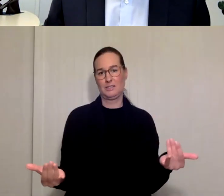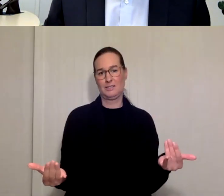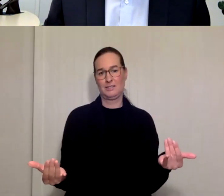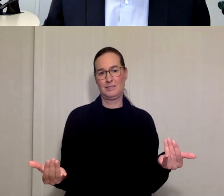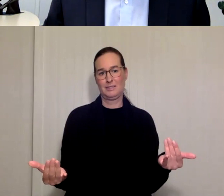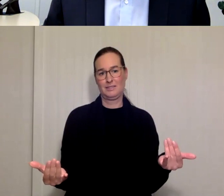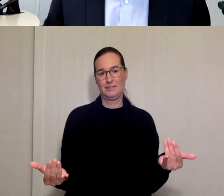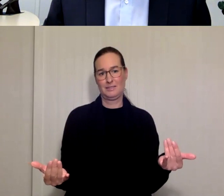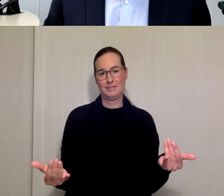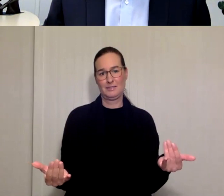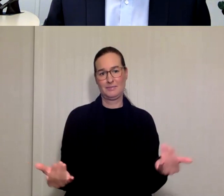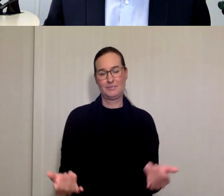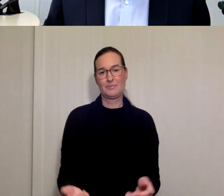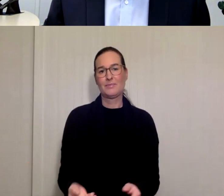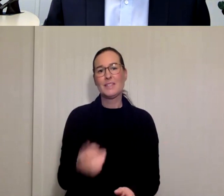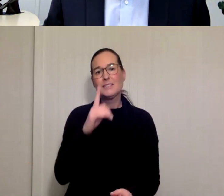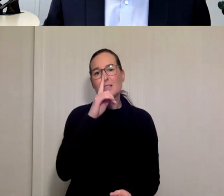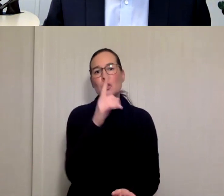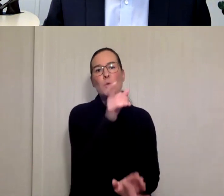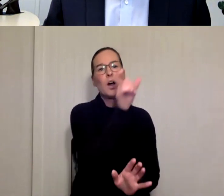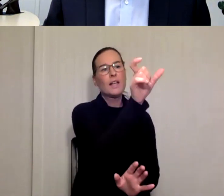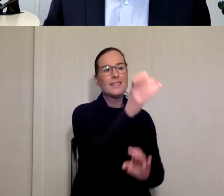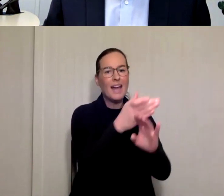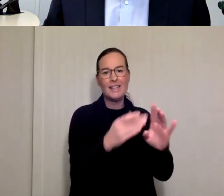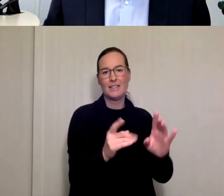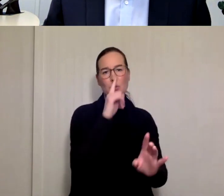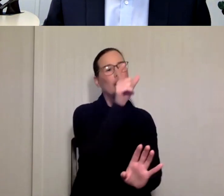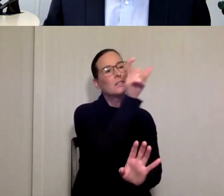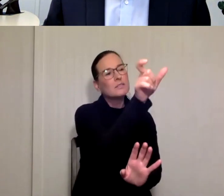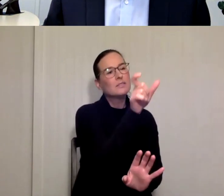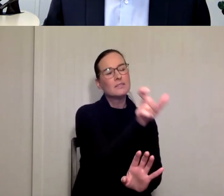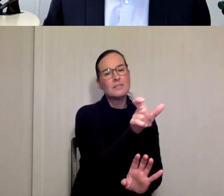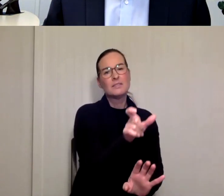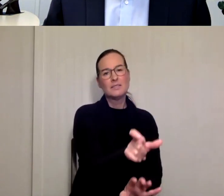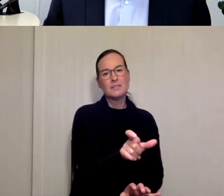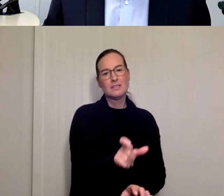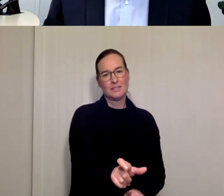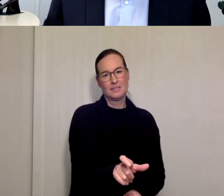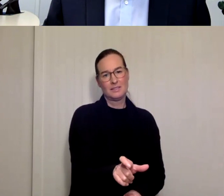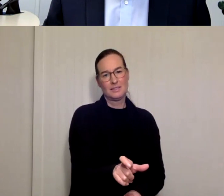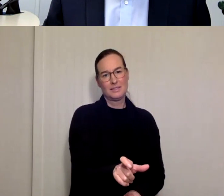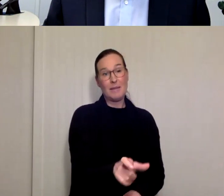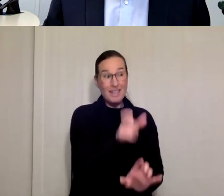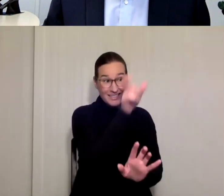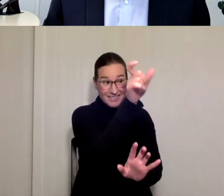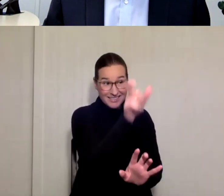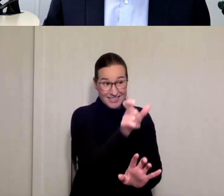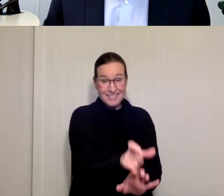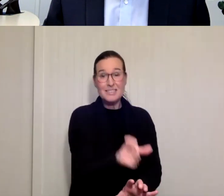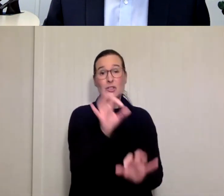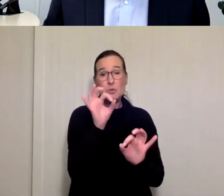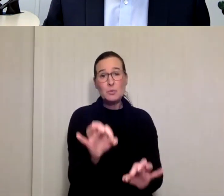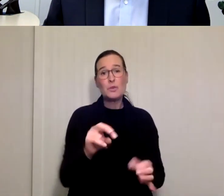sind fragmentarische Elemente, es sind Bruchstücke. Aber diese so sorgfältig vorzubereiten und